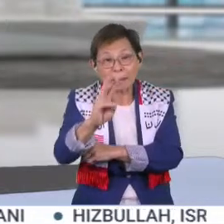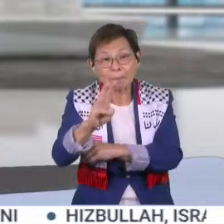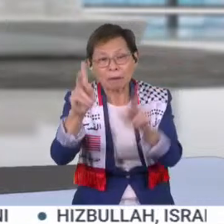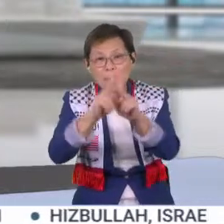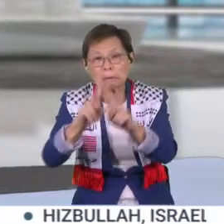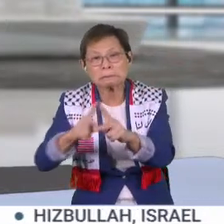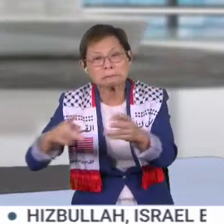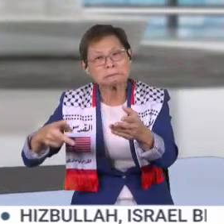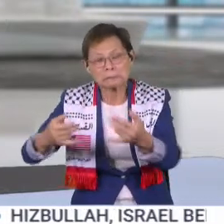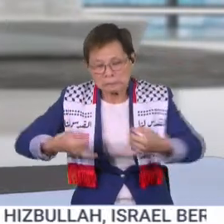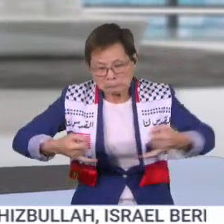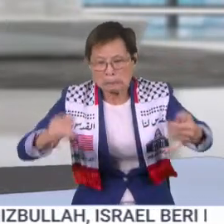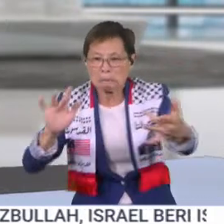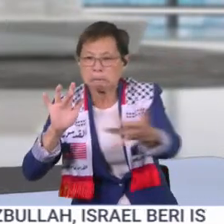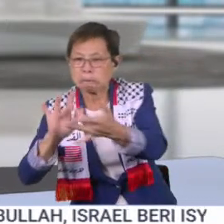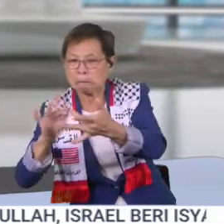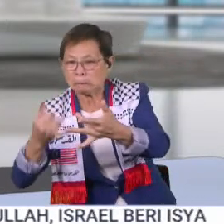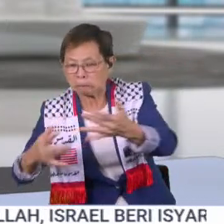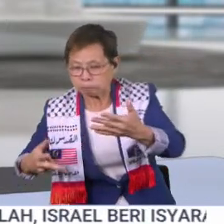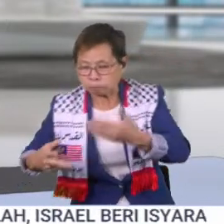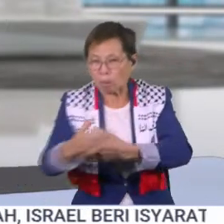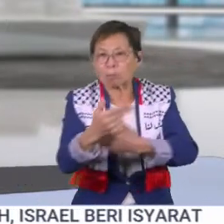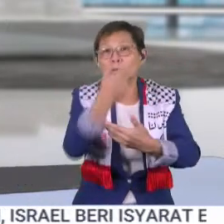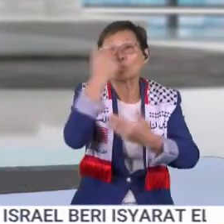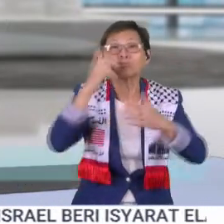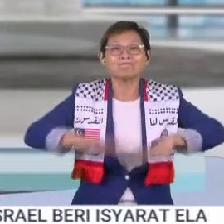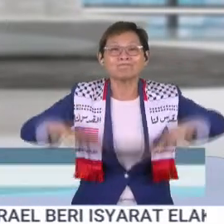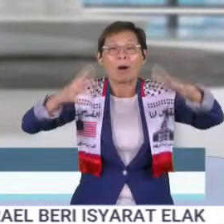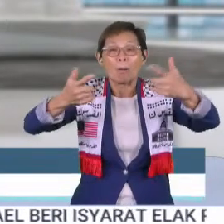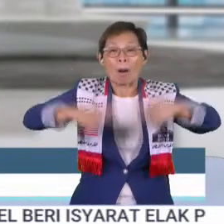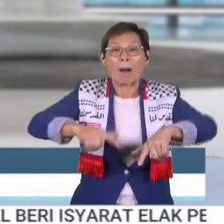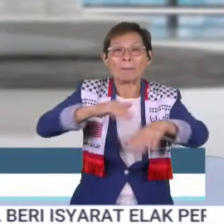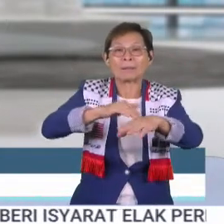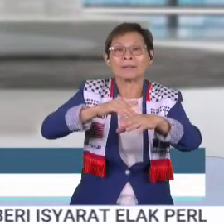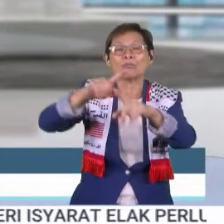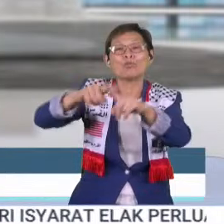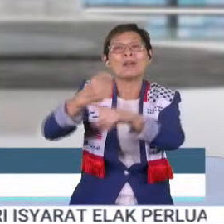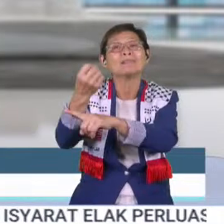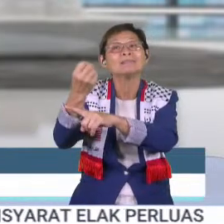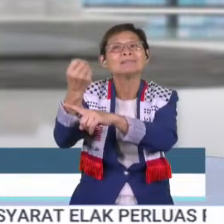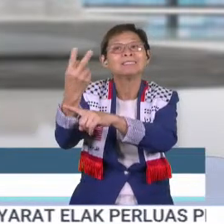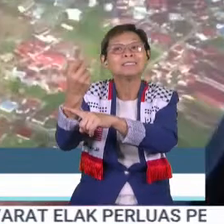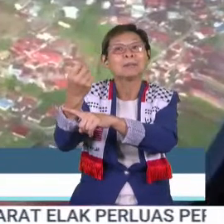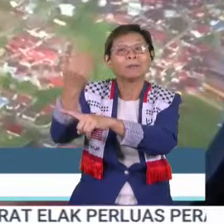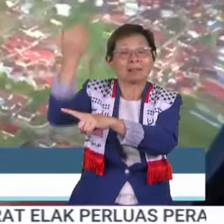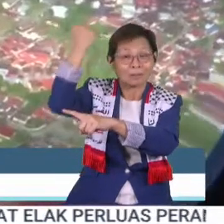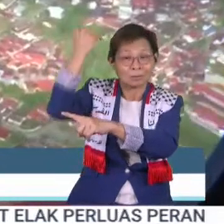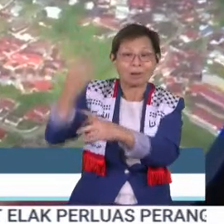hubungan darat susulan bencana yang melanda akhir Disember lalu. Laporan Syamimi Saripan.